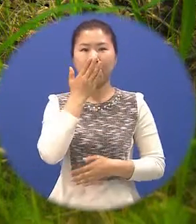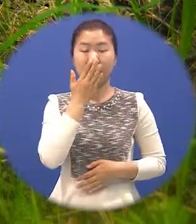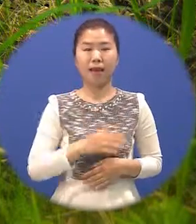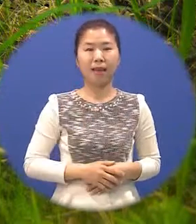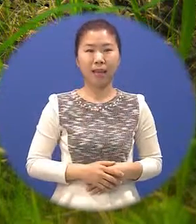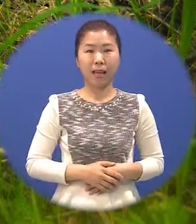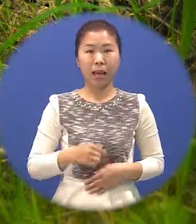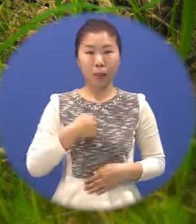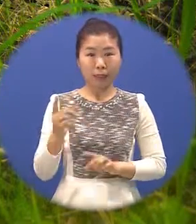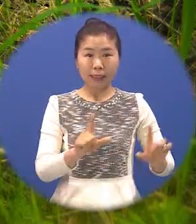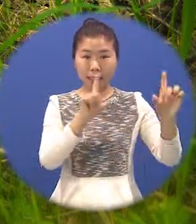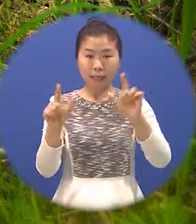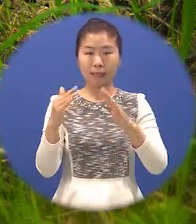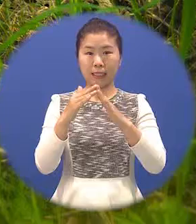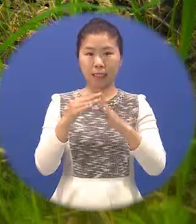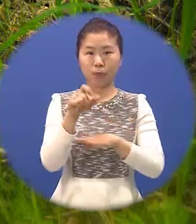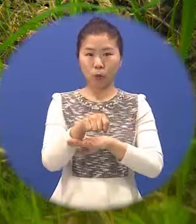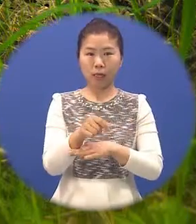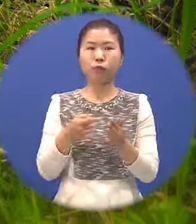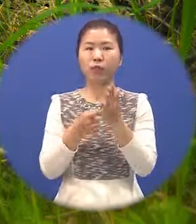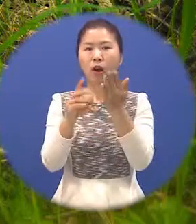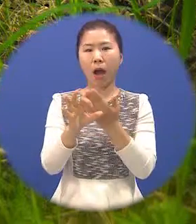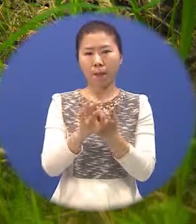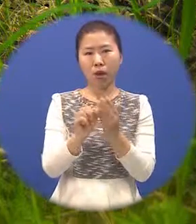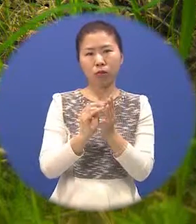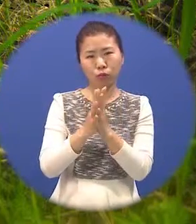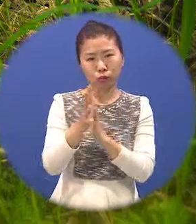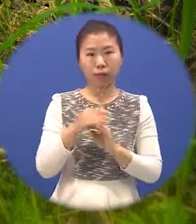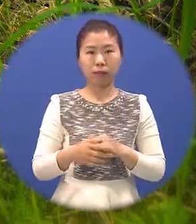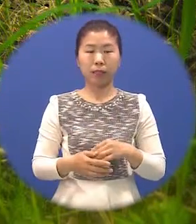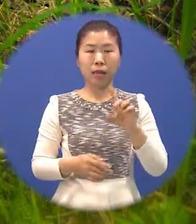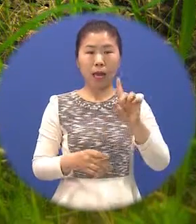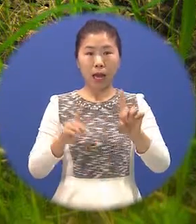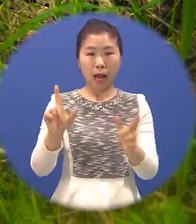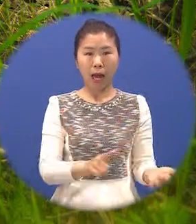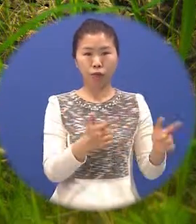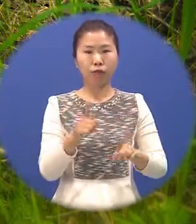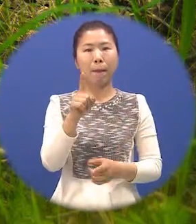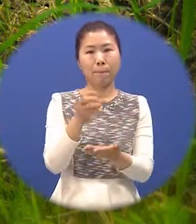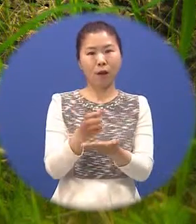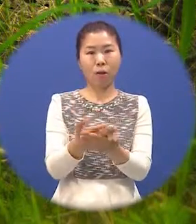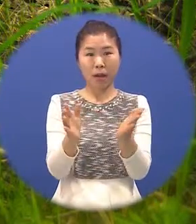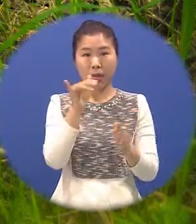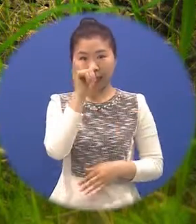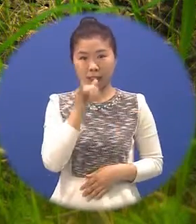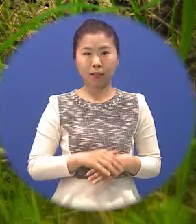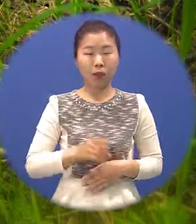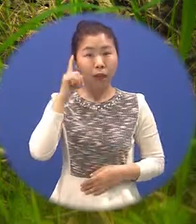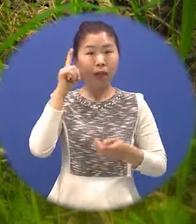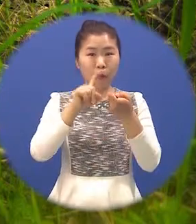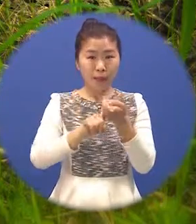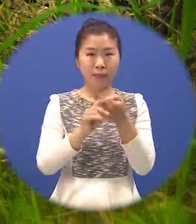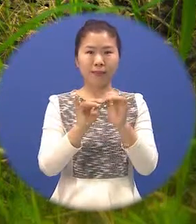수 있는데요. 거주지 동주민센터에 신청하면 선착순으로 1일 한 병이 지급된다고 하니 친환경 살림에